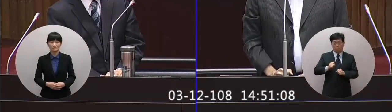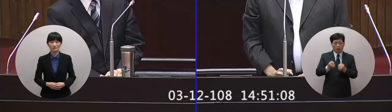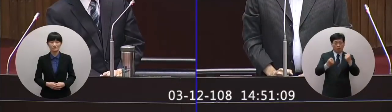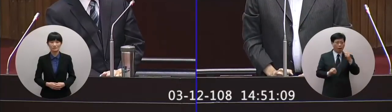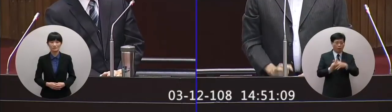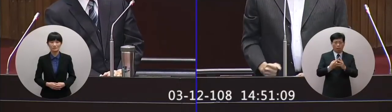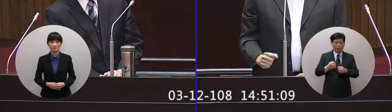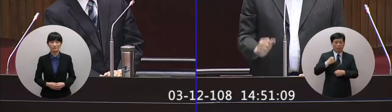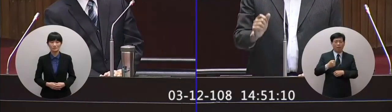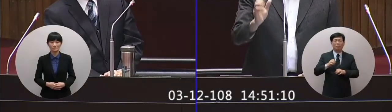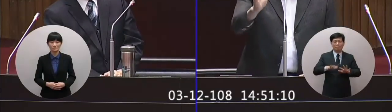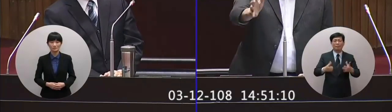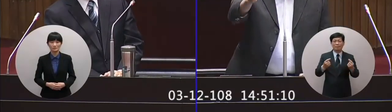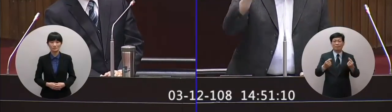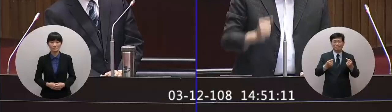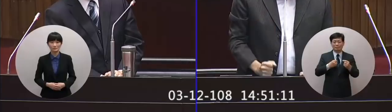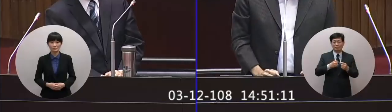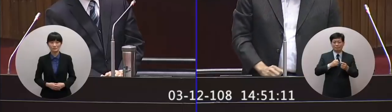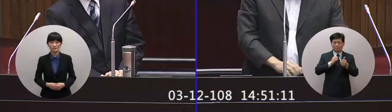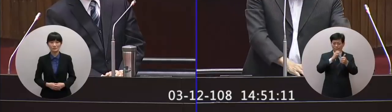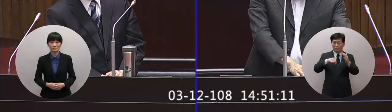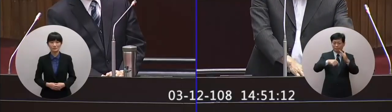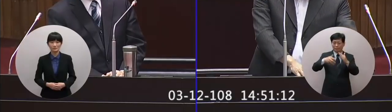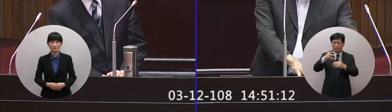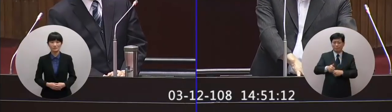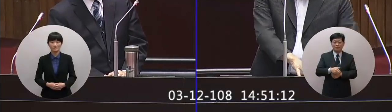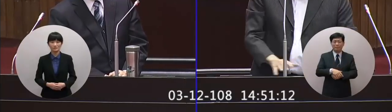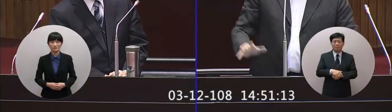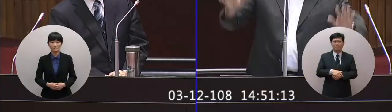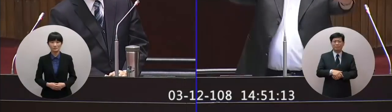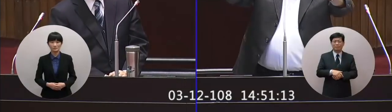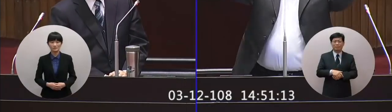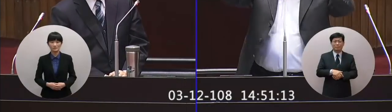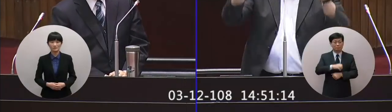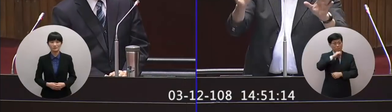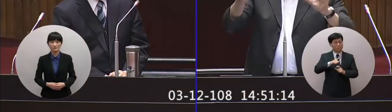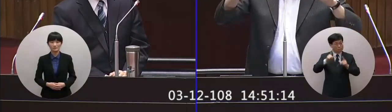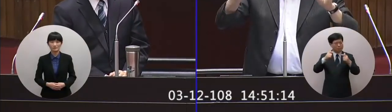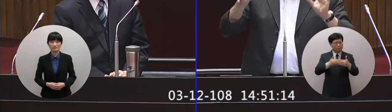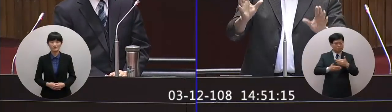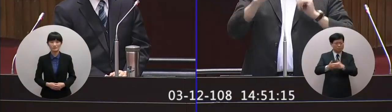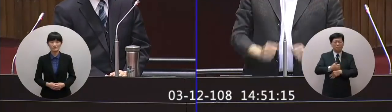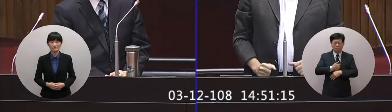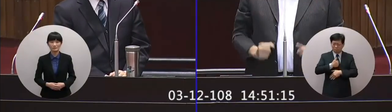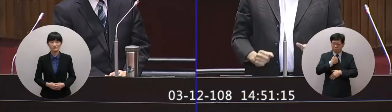录。而且我要甲咱的议长讲，议长，屏东交通